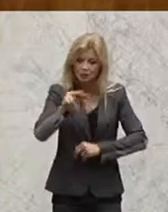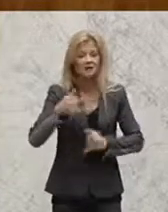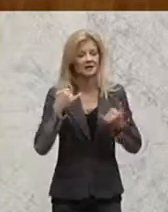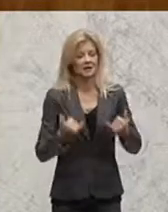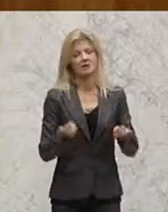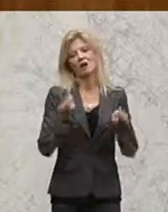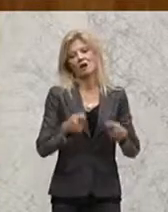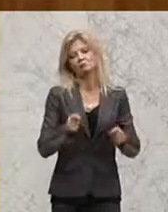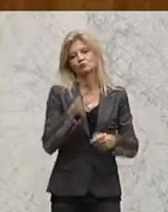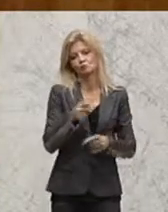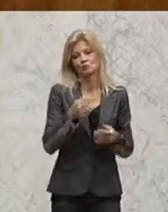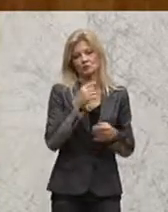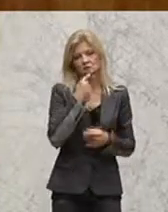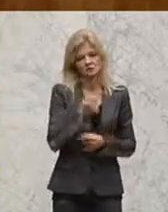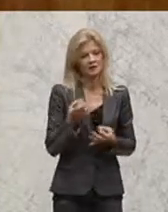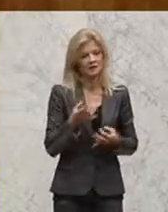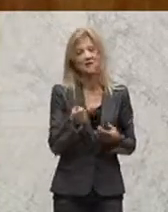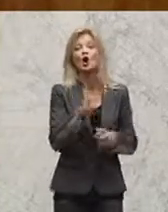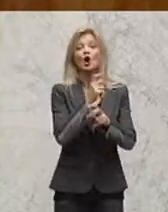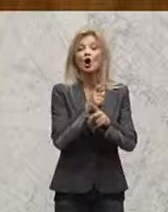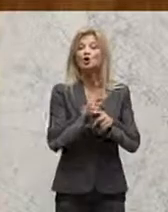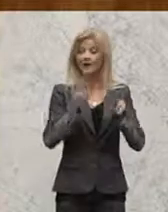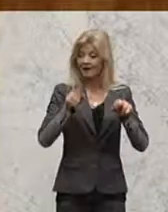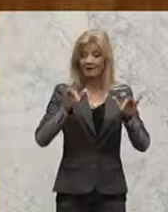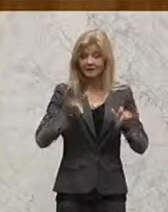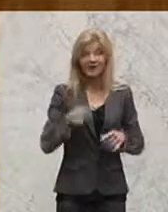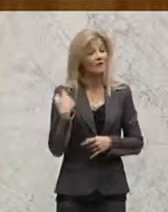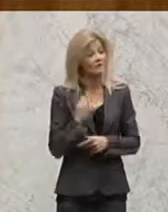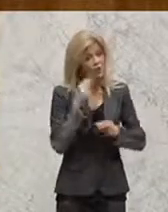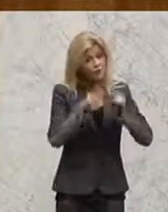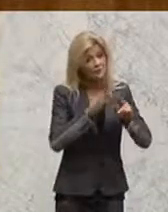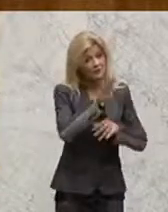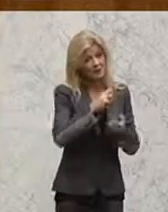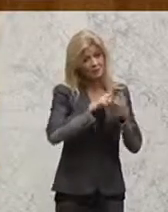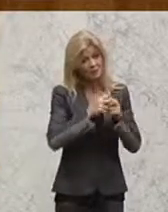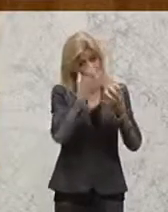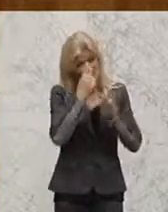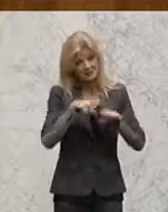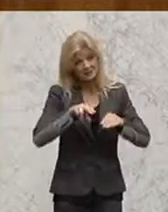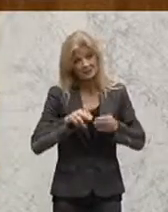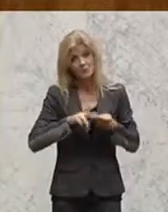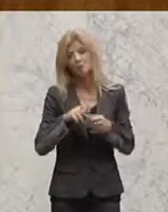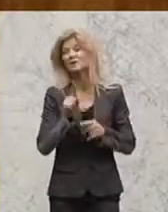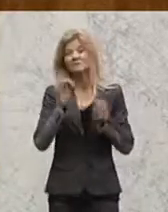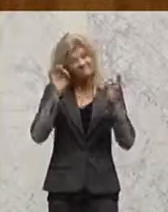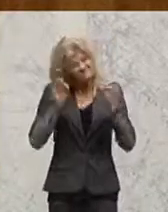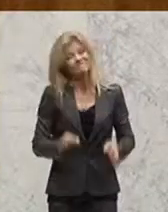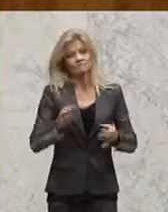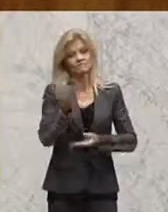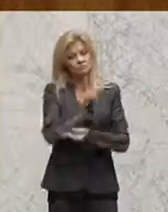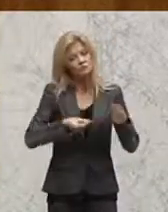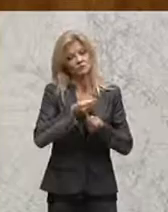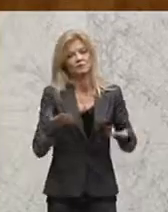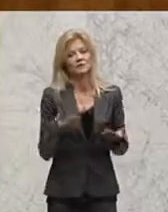Die Österreicher haben ein Recht, dass wir uns um ihre Sicherheit kümmern, diese Probleme ernst nehmen und endlich auch konkrete Handlungen setzen, damit